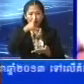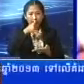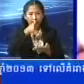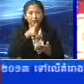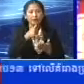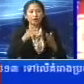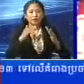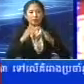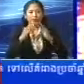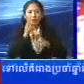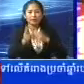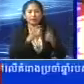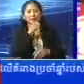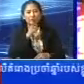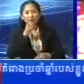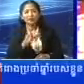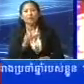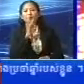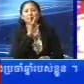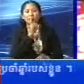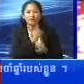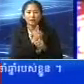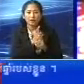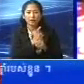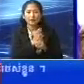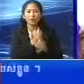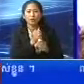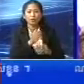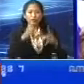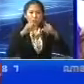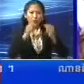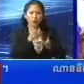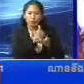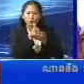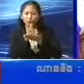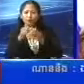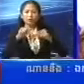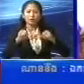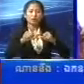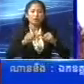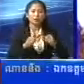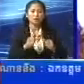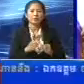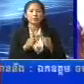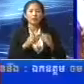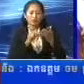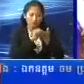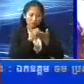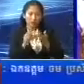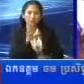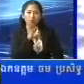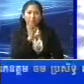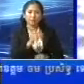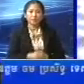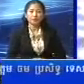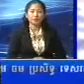លថែទាំជនចាស់ជរាពិតជាត្រូវការឲ្យភិក្ខុជប៉ុនជួយបន្តទៀតហើយនឹងឈានដល់ការចូលអនុស្សរណៈយោគយល់គ្នាផង